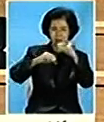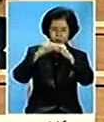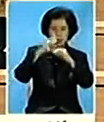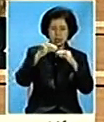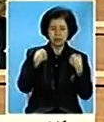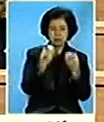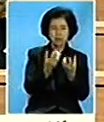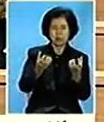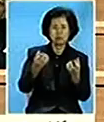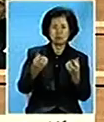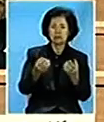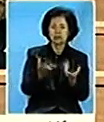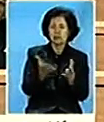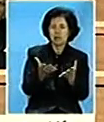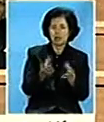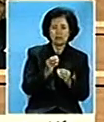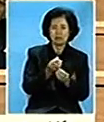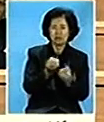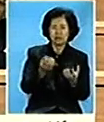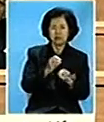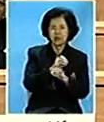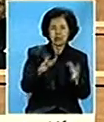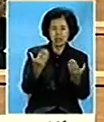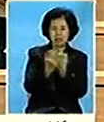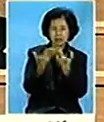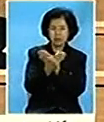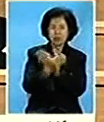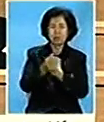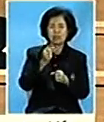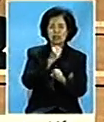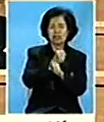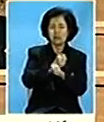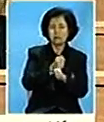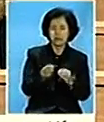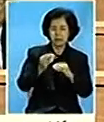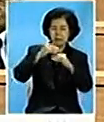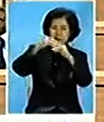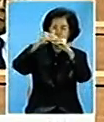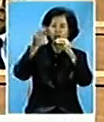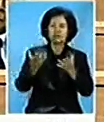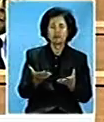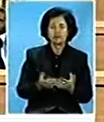สั้นหรือไม่มีผลในการเปลี่ยนแปลงประสิทธิภาพในการผลิต ซึ่ง